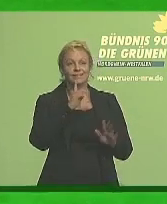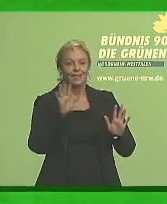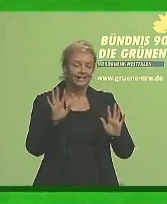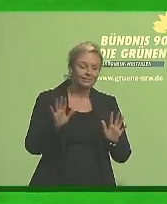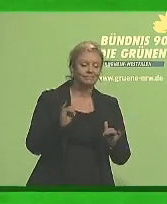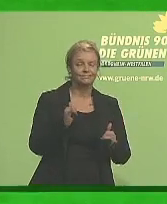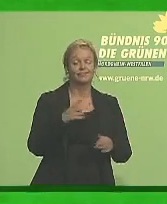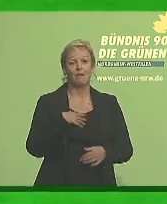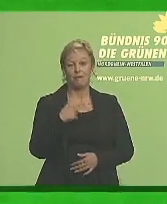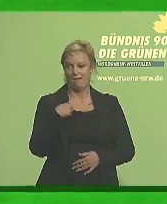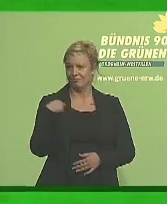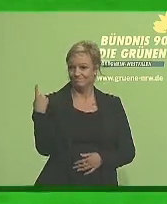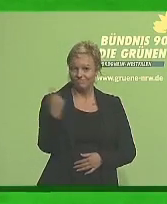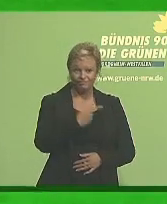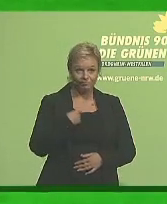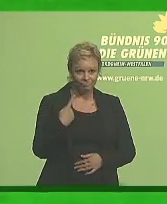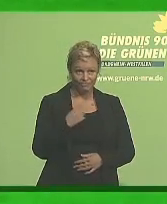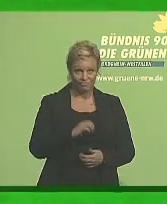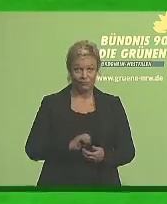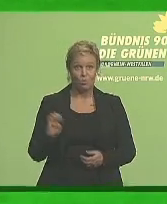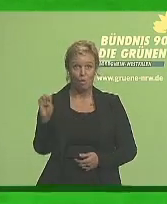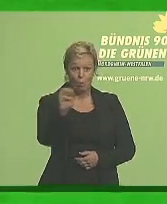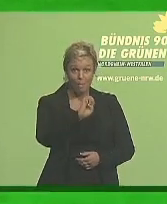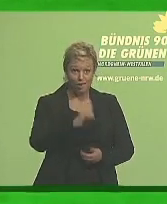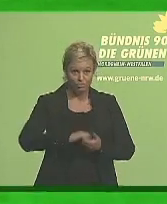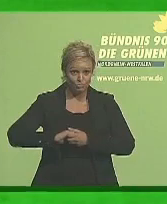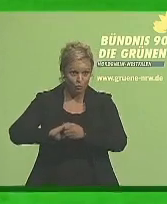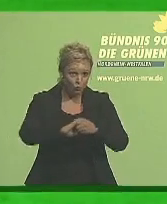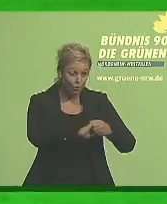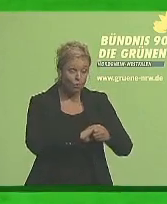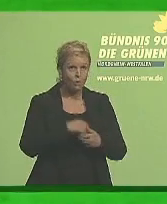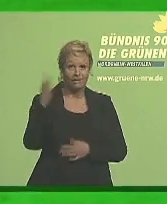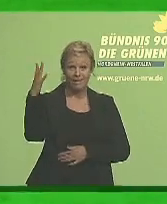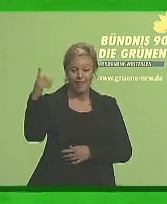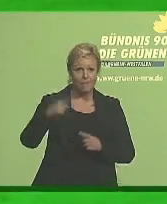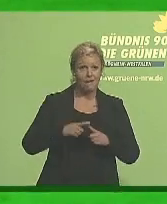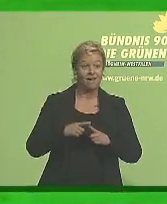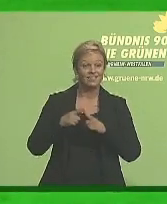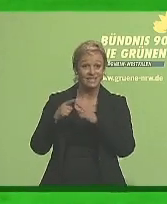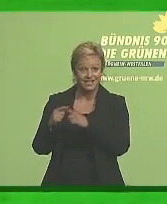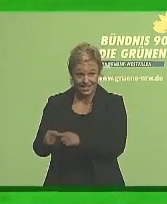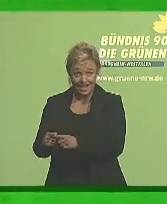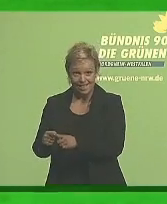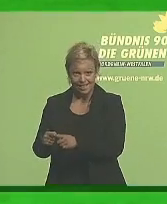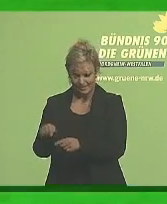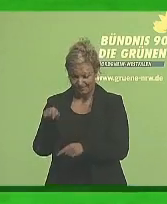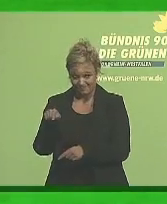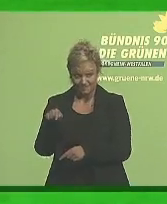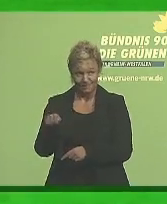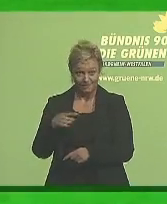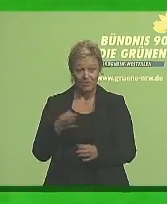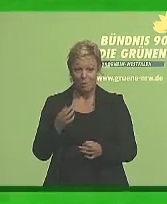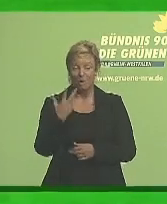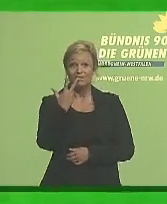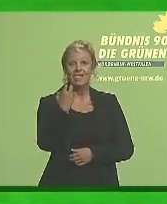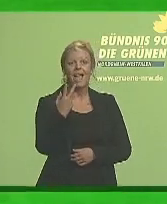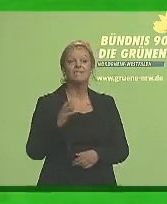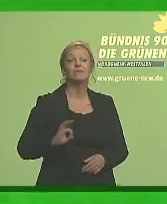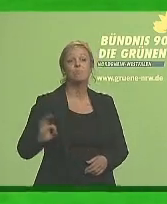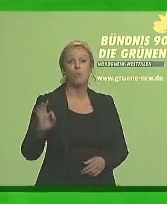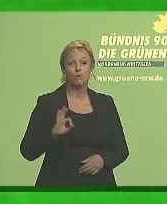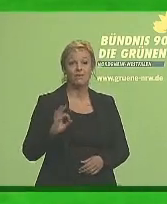wir in der Europäischen Union unser Klimaziel nicht auf die berühmten 30%